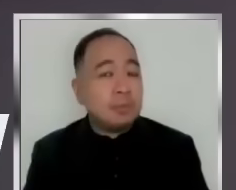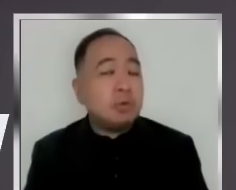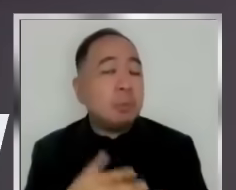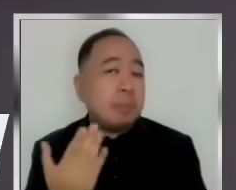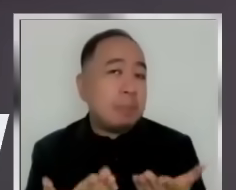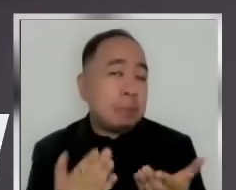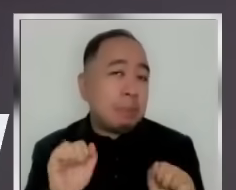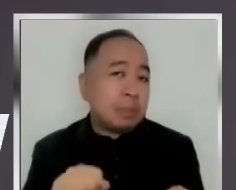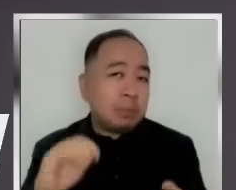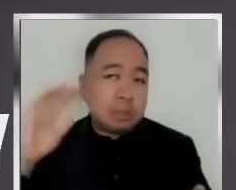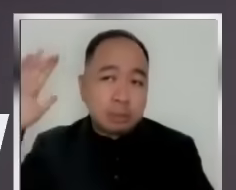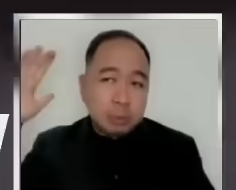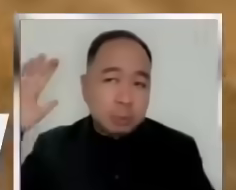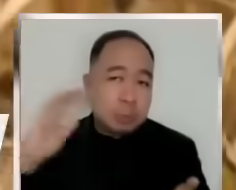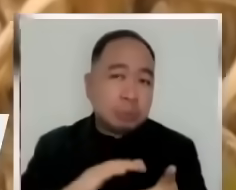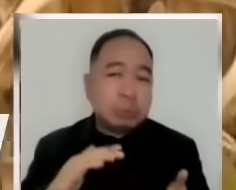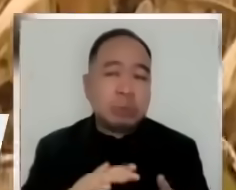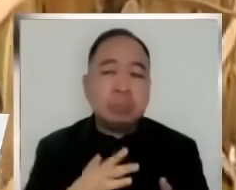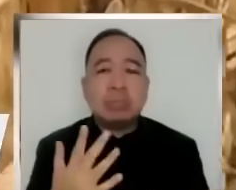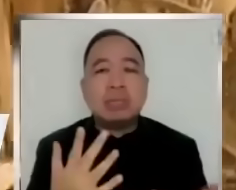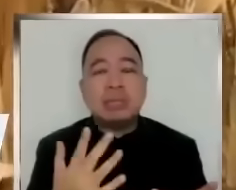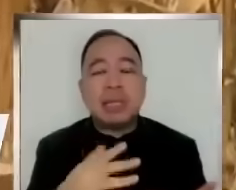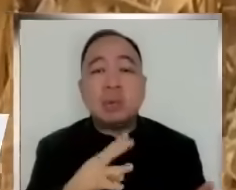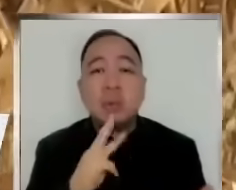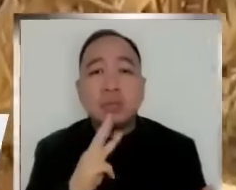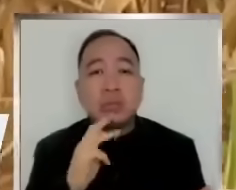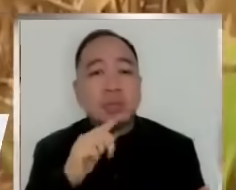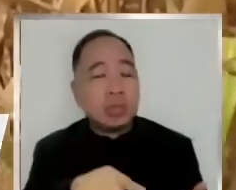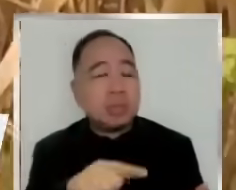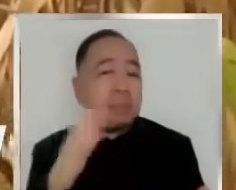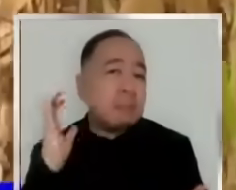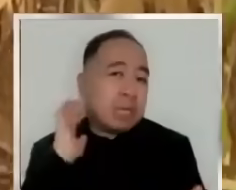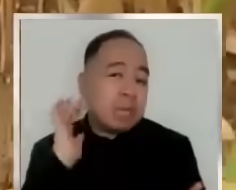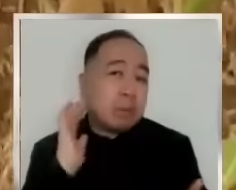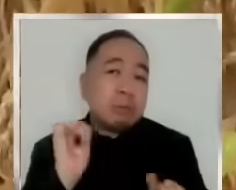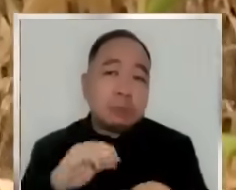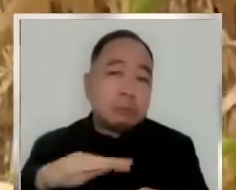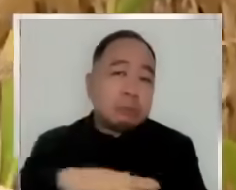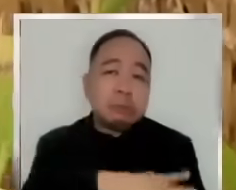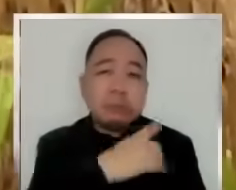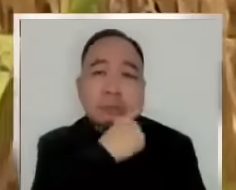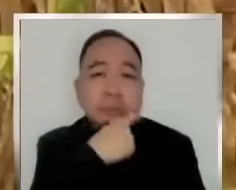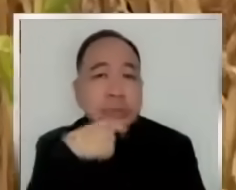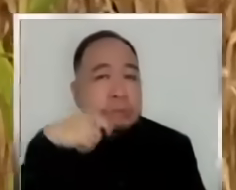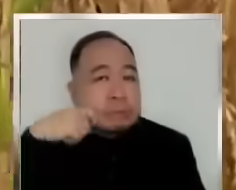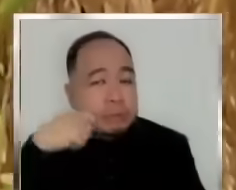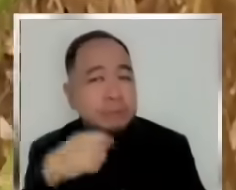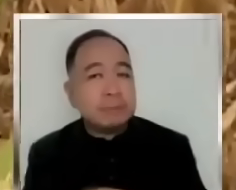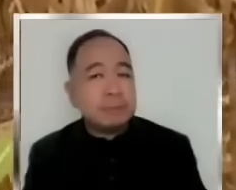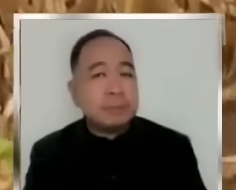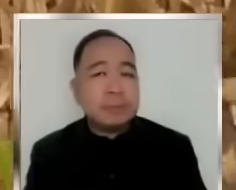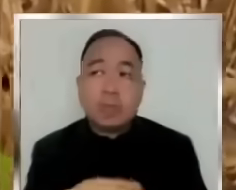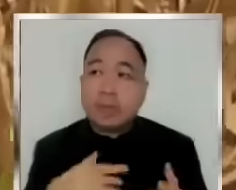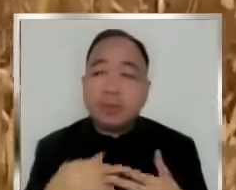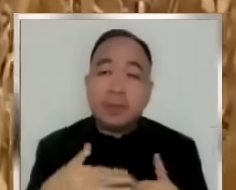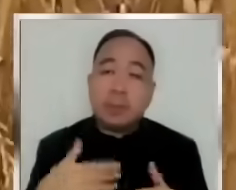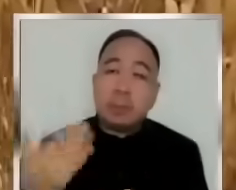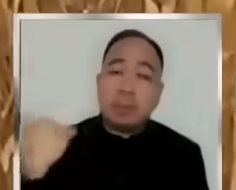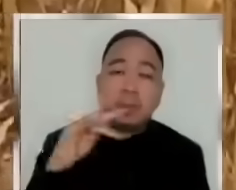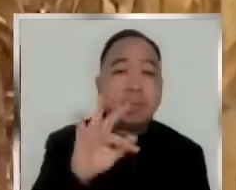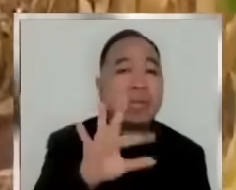sa dry spell and drought. Kahit sa pinakamalakas na El Nino ng 20th century noong 1997